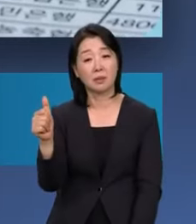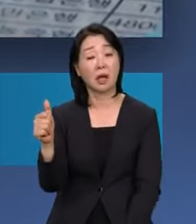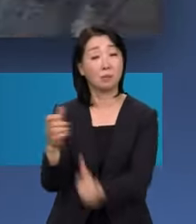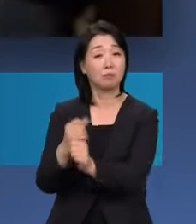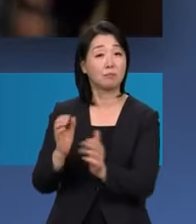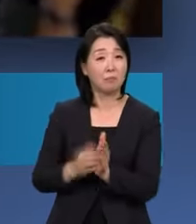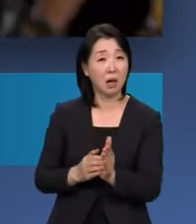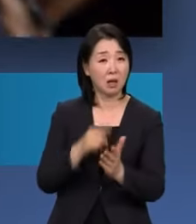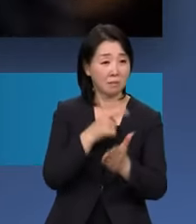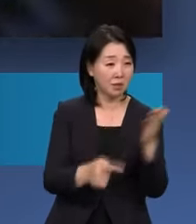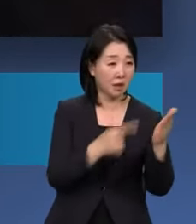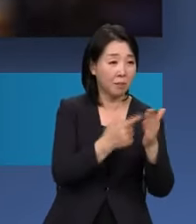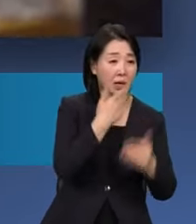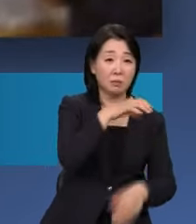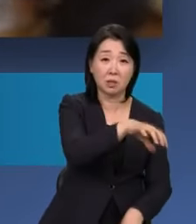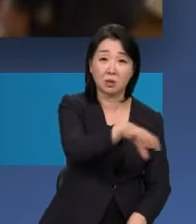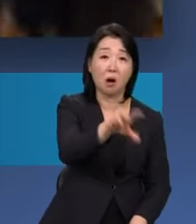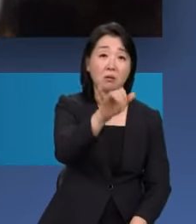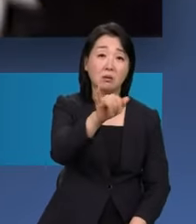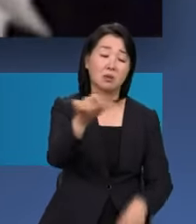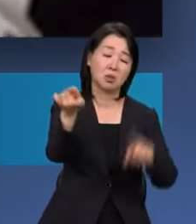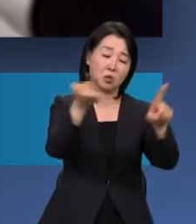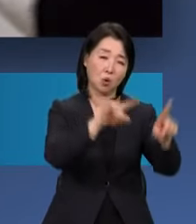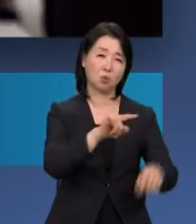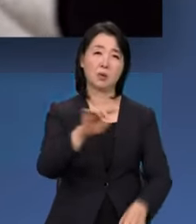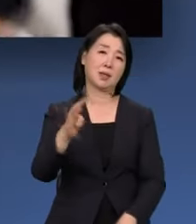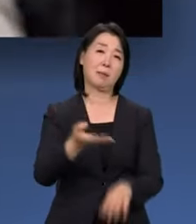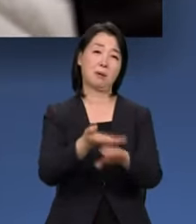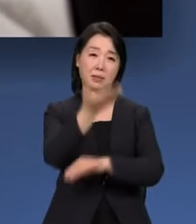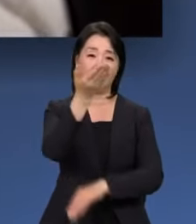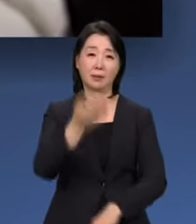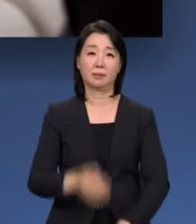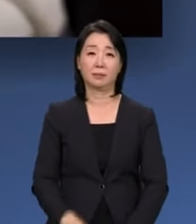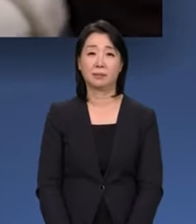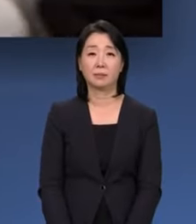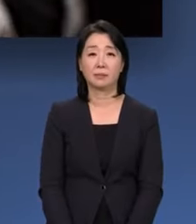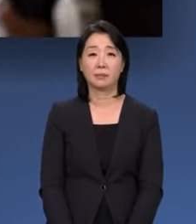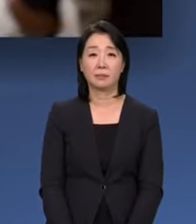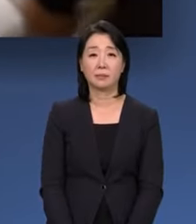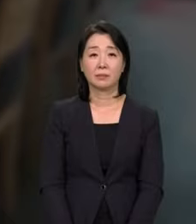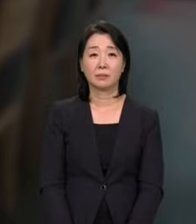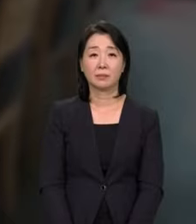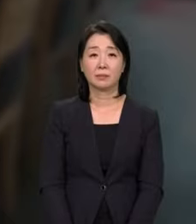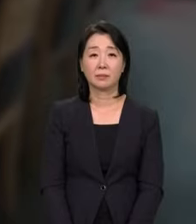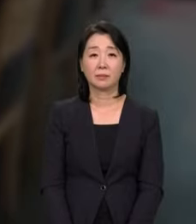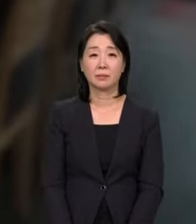이런 식으로 피해를 입은 음식점이 전국에 400곳이 넘습니다. 정진명 기자입니다.